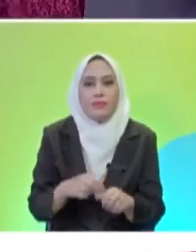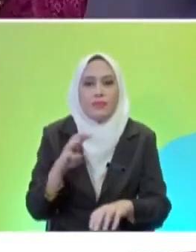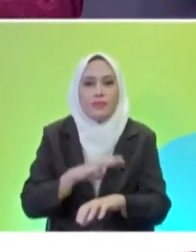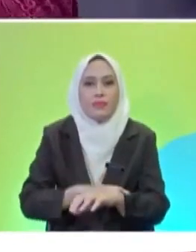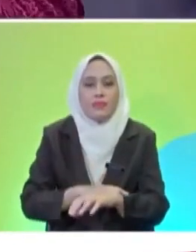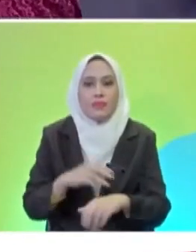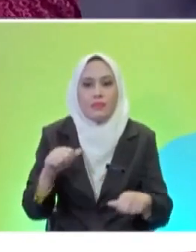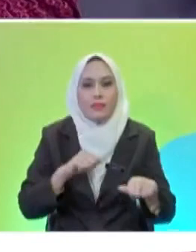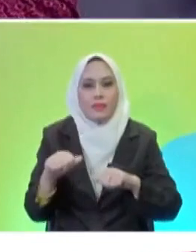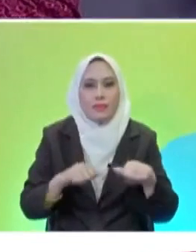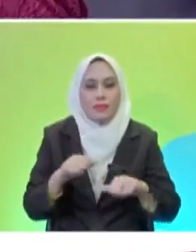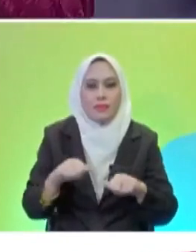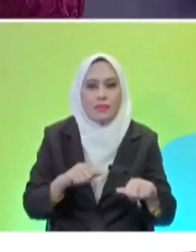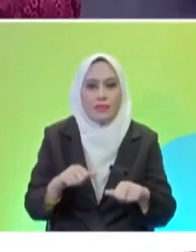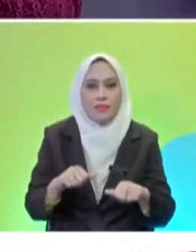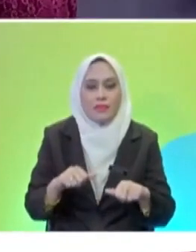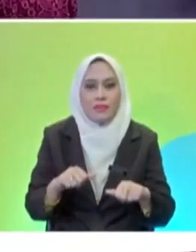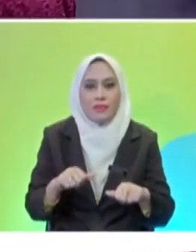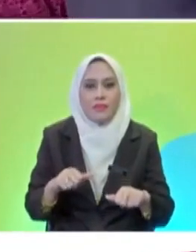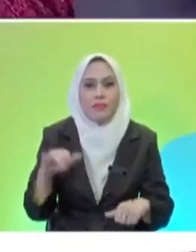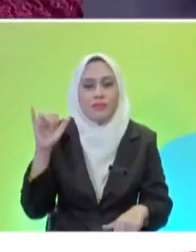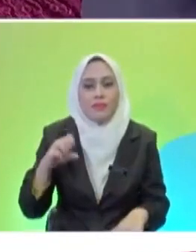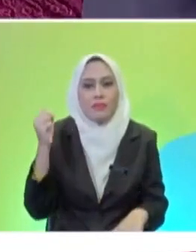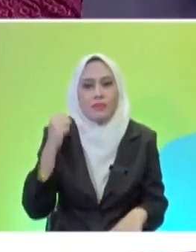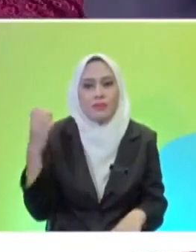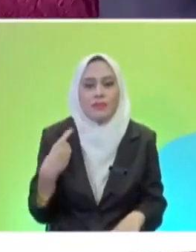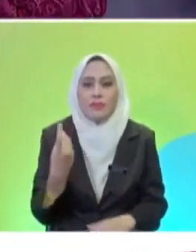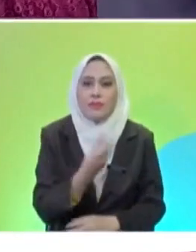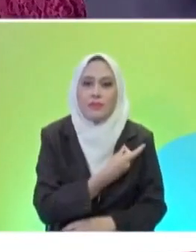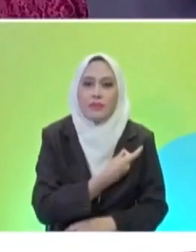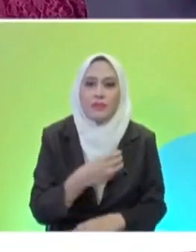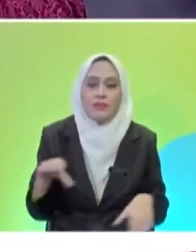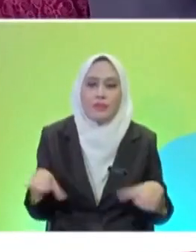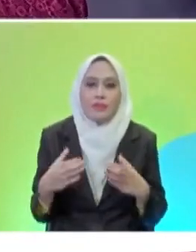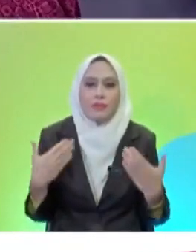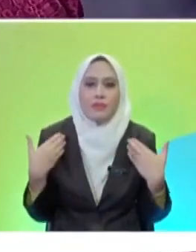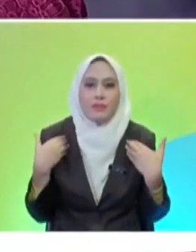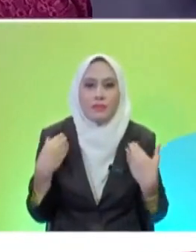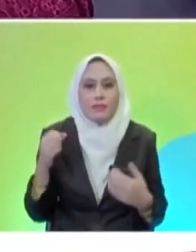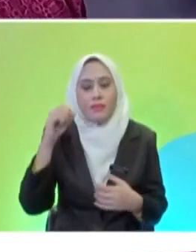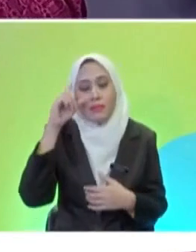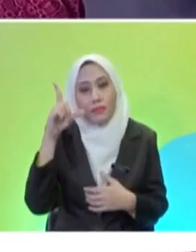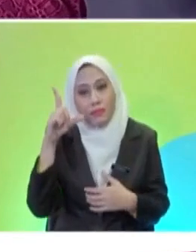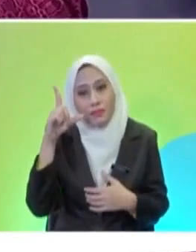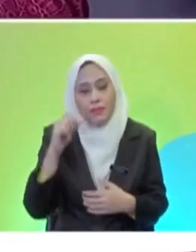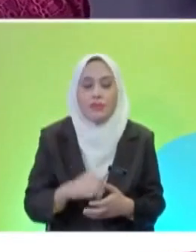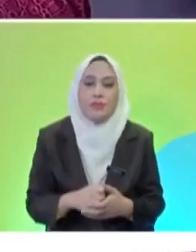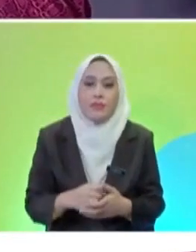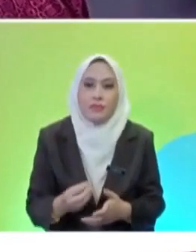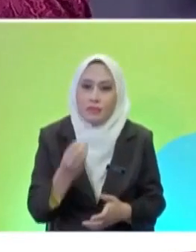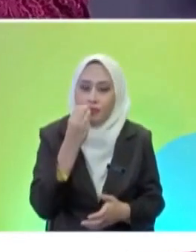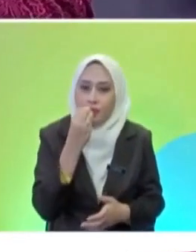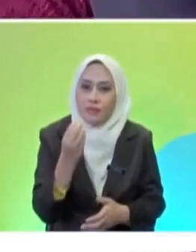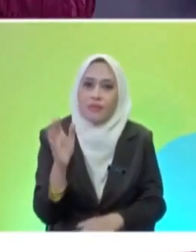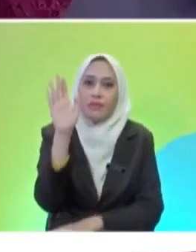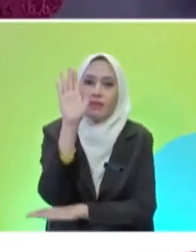yang kebiasaan kita selalu buat. Yang selalu kita buat kan? Ya, cikgu. Ada bangun pagi, ada makan tengah hari. Makan tengah hari,